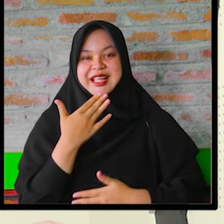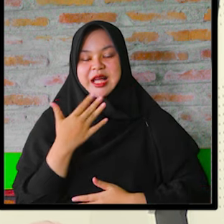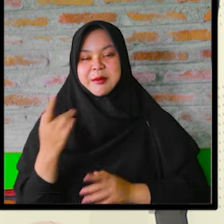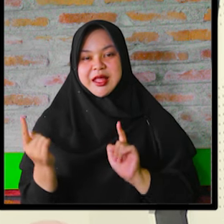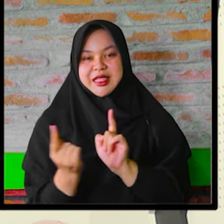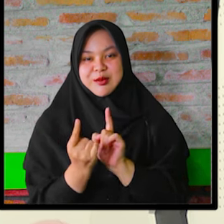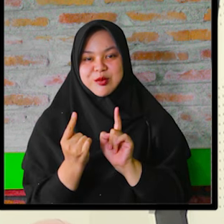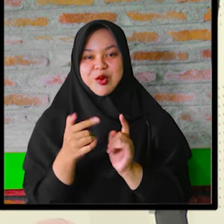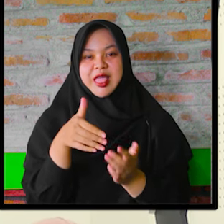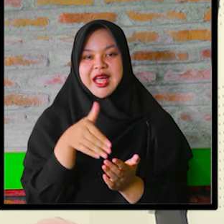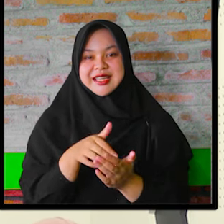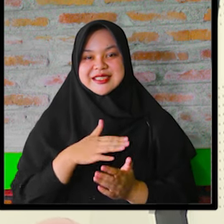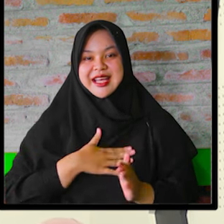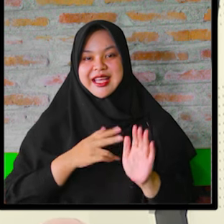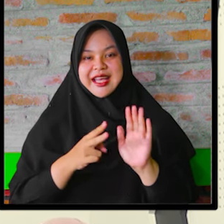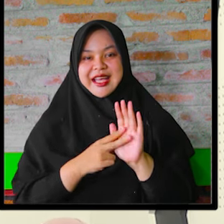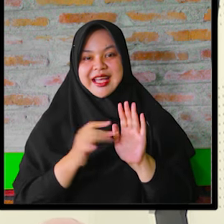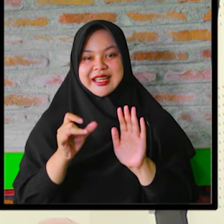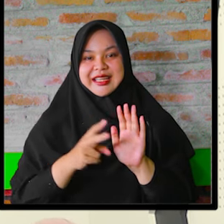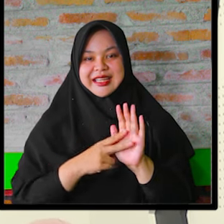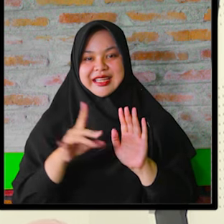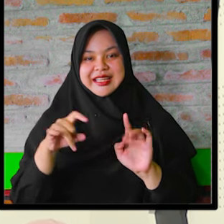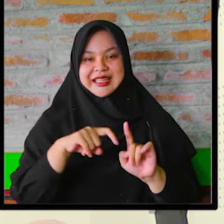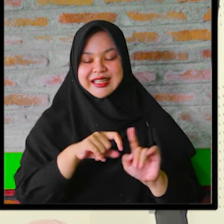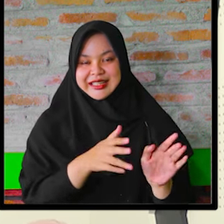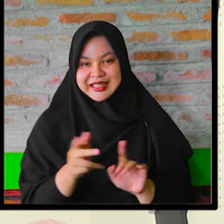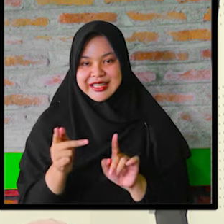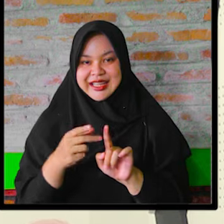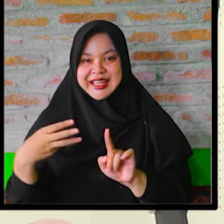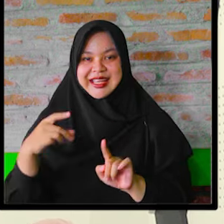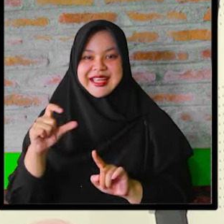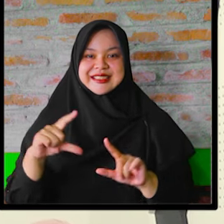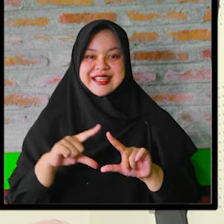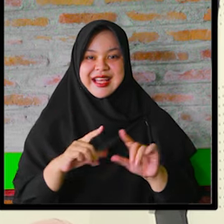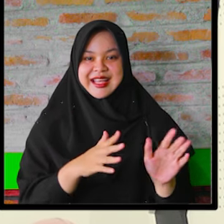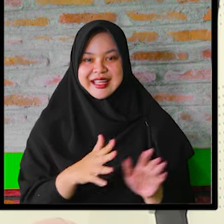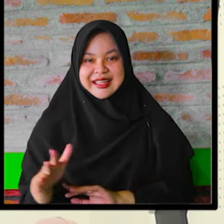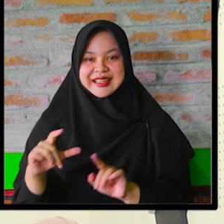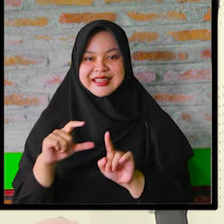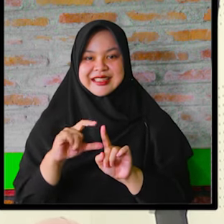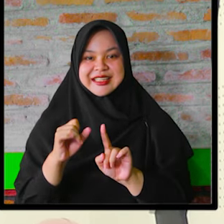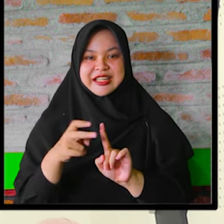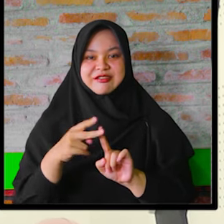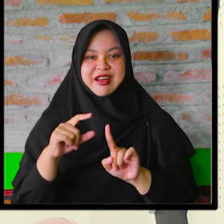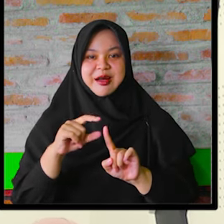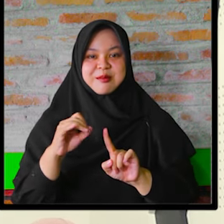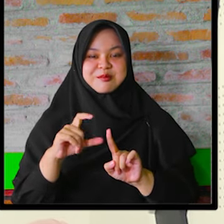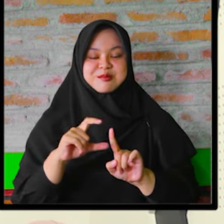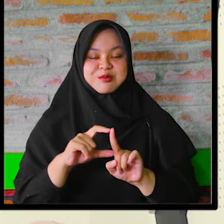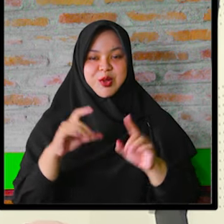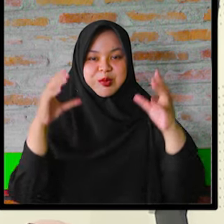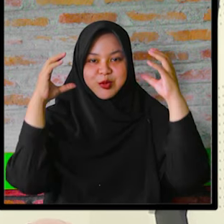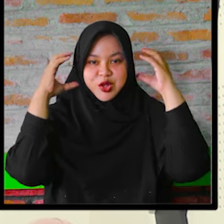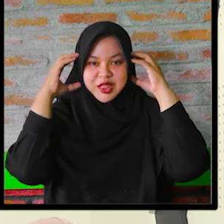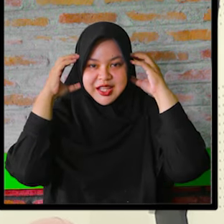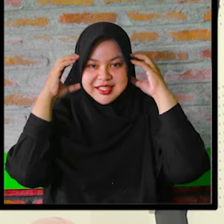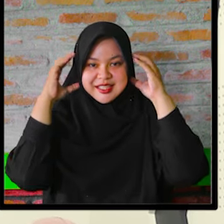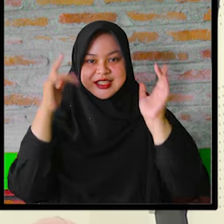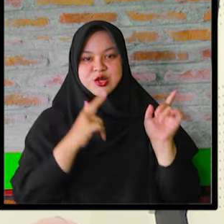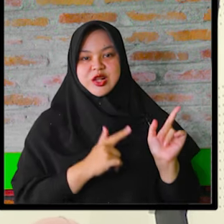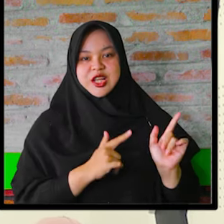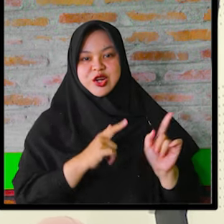dengan saya Nini heca di divapot podcast Solider TV channel YouTube dari